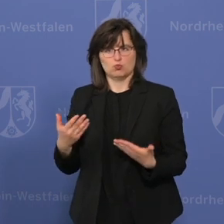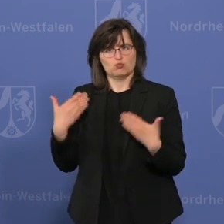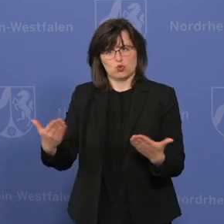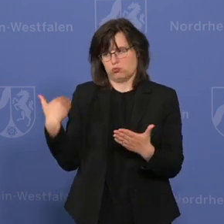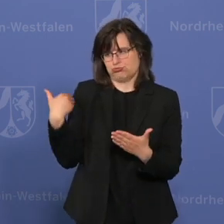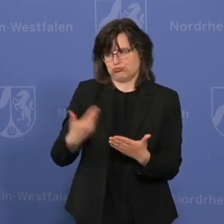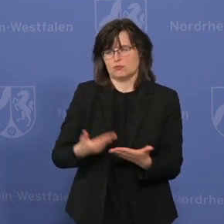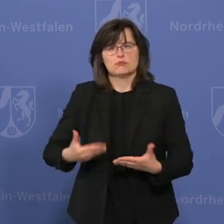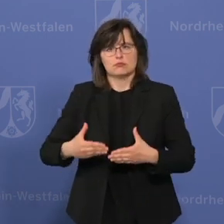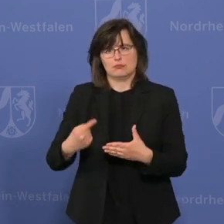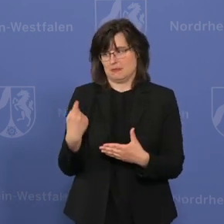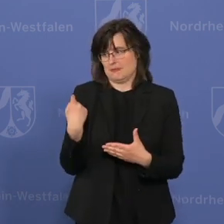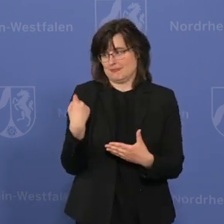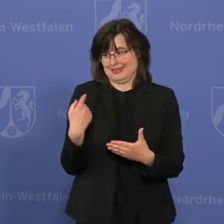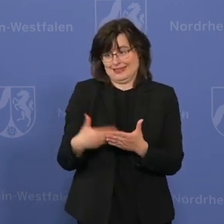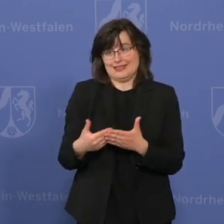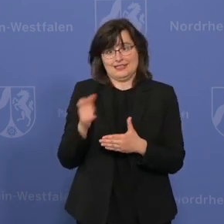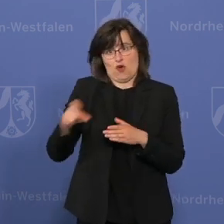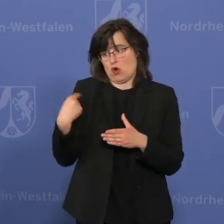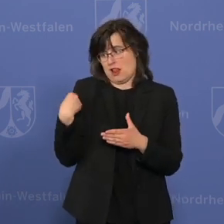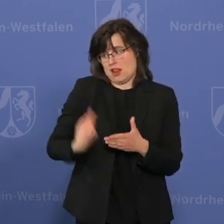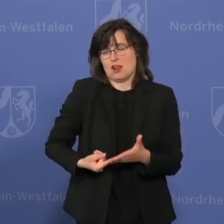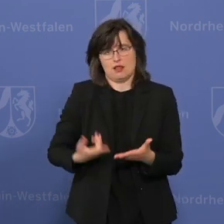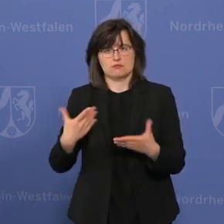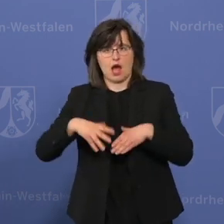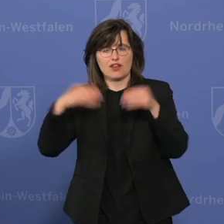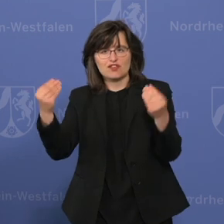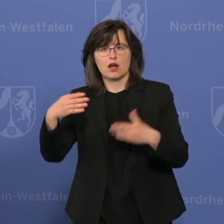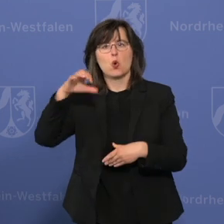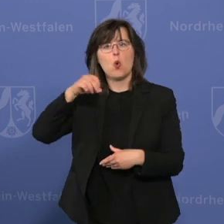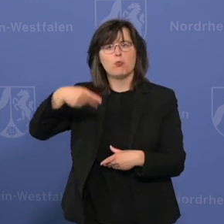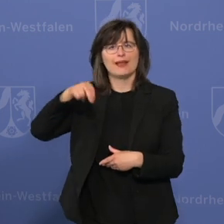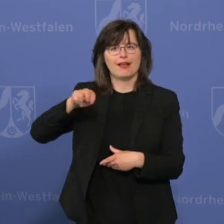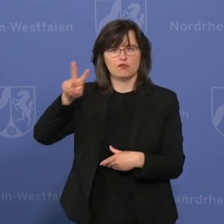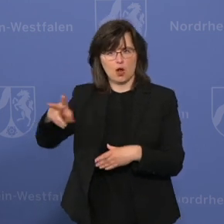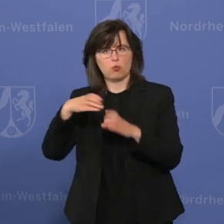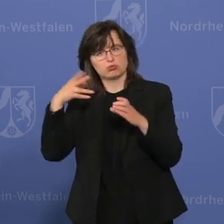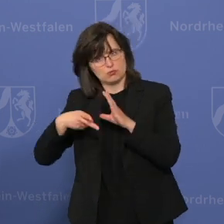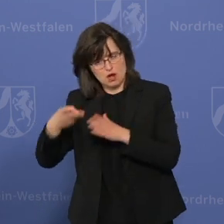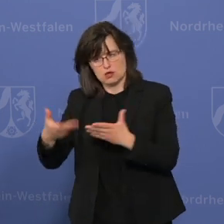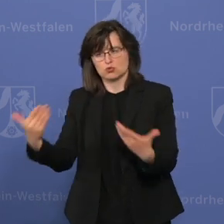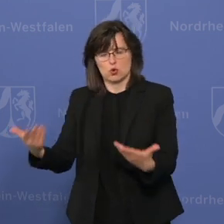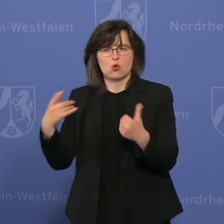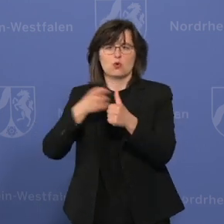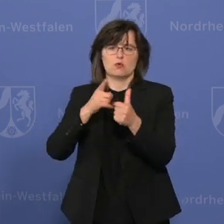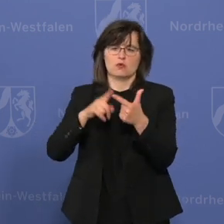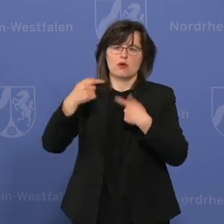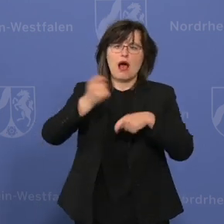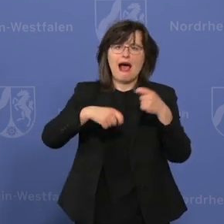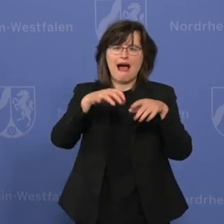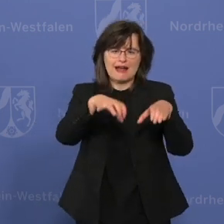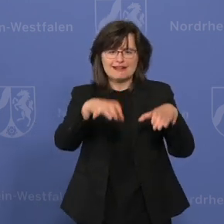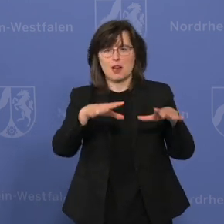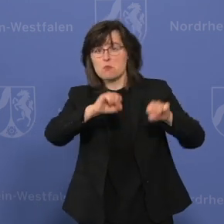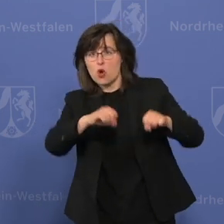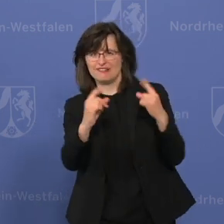seit Beginn dieser Woche, dass wir im ÖPNV, wo wir uns näher kommen können, dass wir in gewissen Situationen, wo wir im Handel uns zu nahe kommen